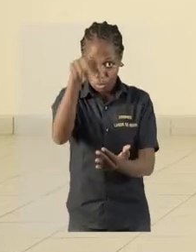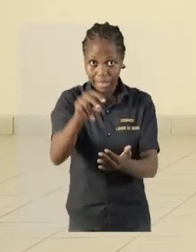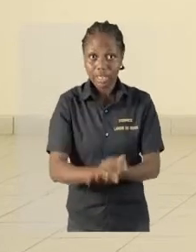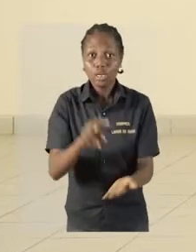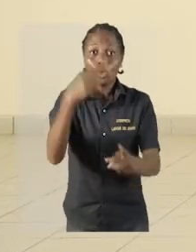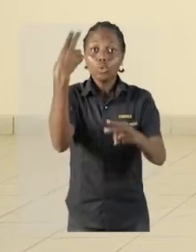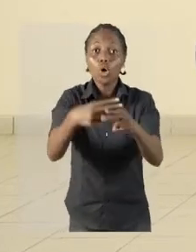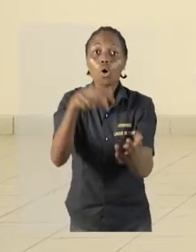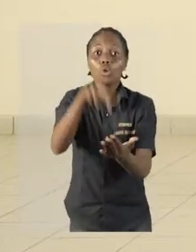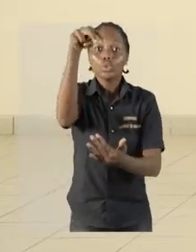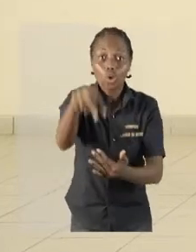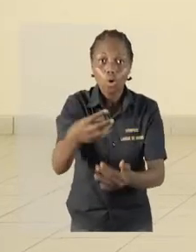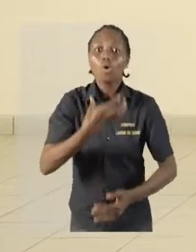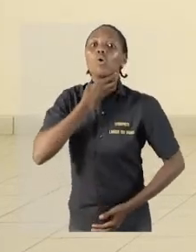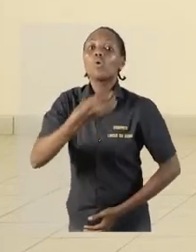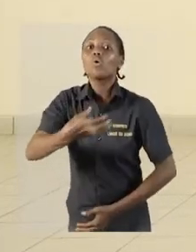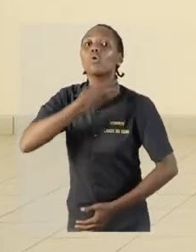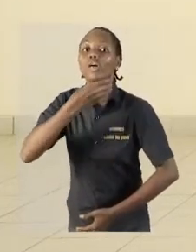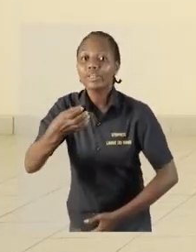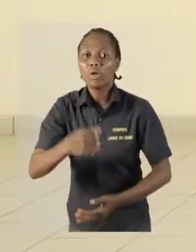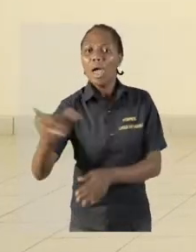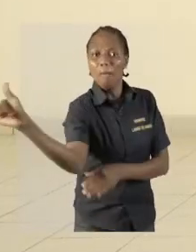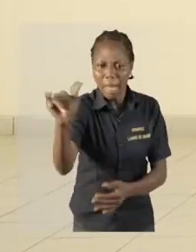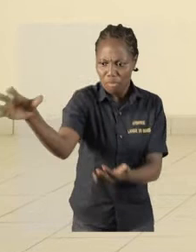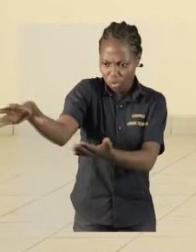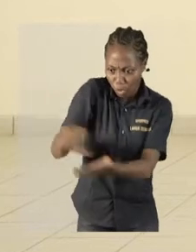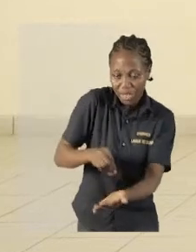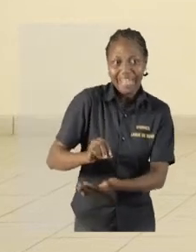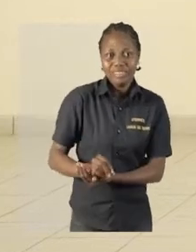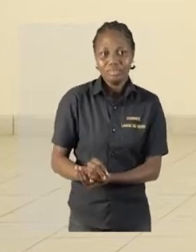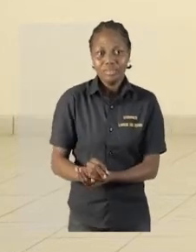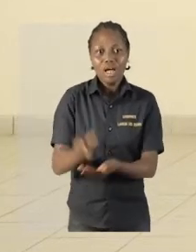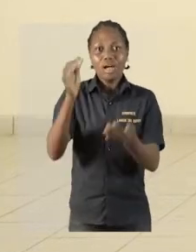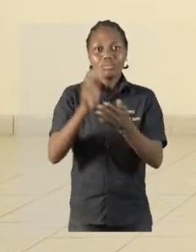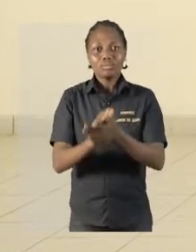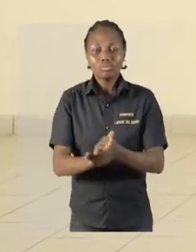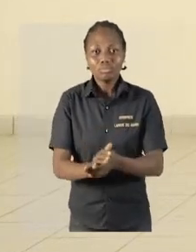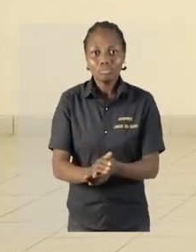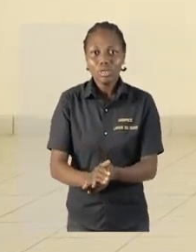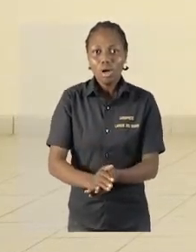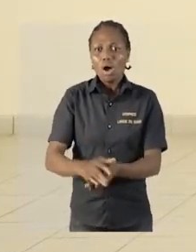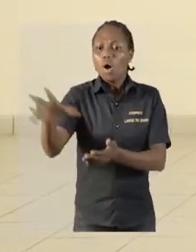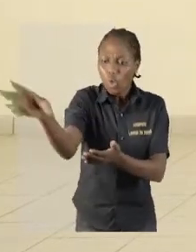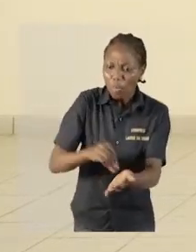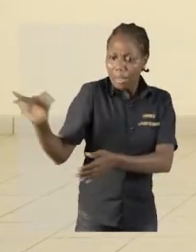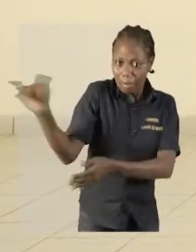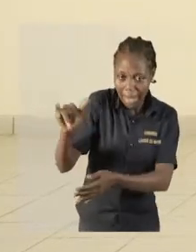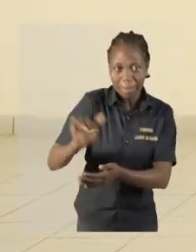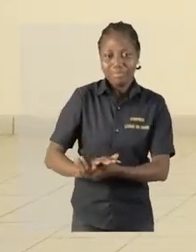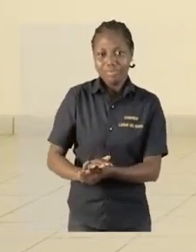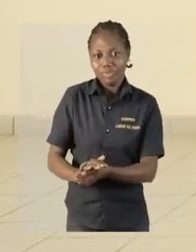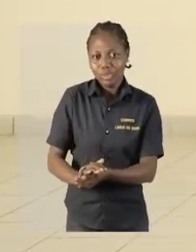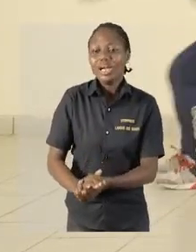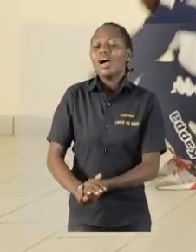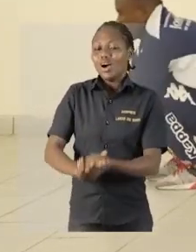grenouille. On accroupit, saut de grenouille. Très bien. Allez, encore une fois. On saute et on retombe loin devant.